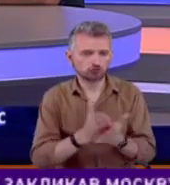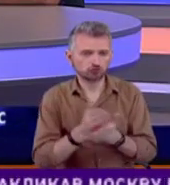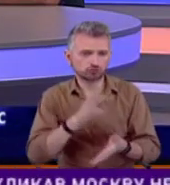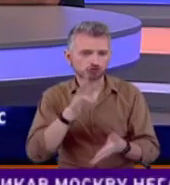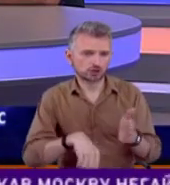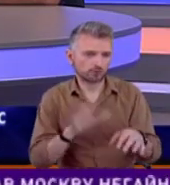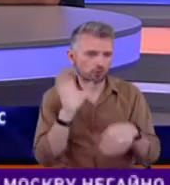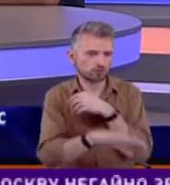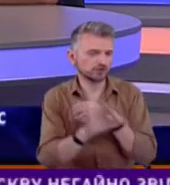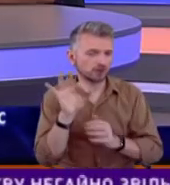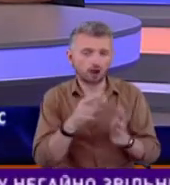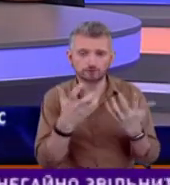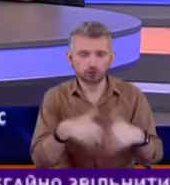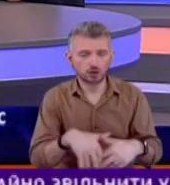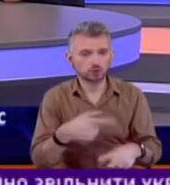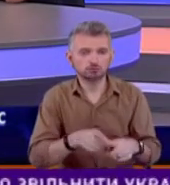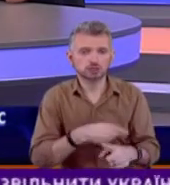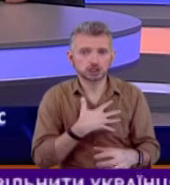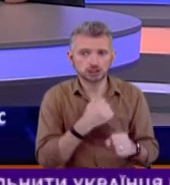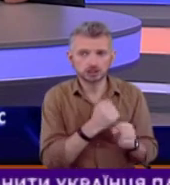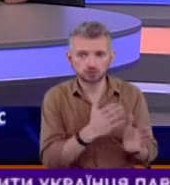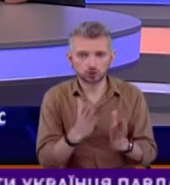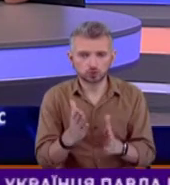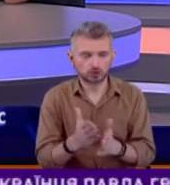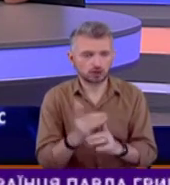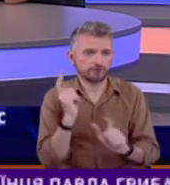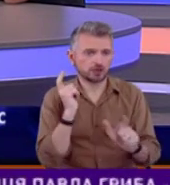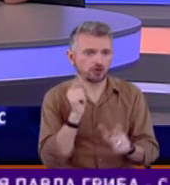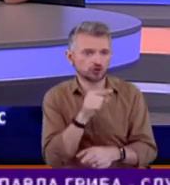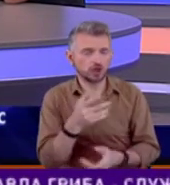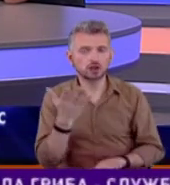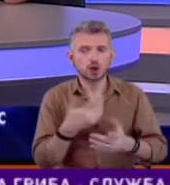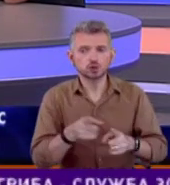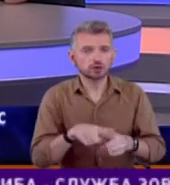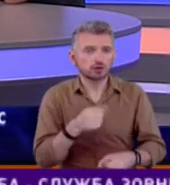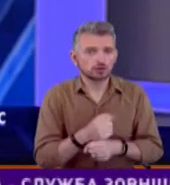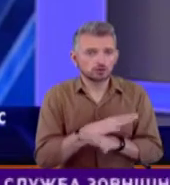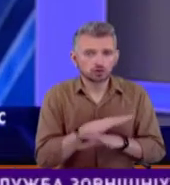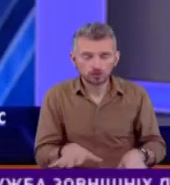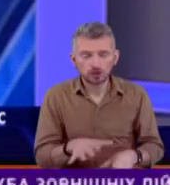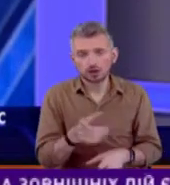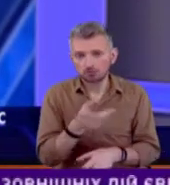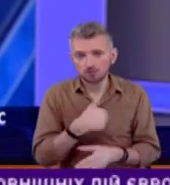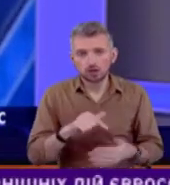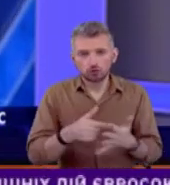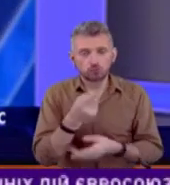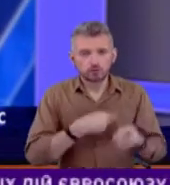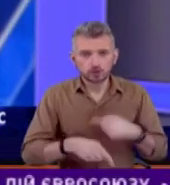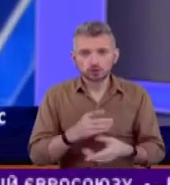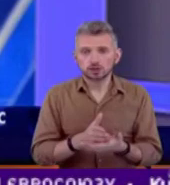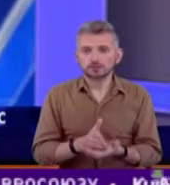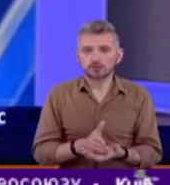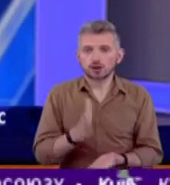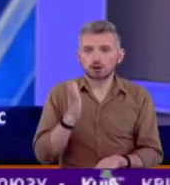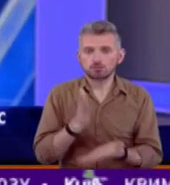штраф. І це дисциплінує вантажних перевізників. А якщо це не робити, то ми знову ж таки повернемося до того, що